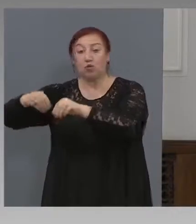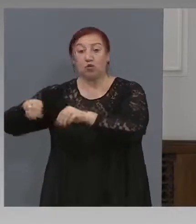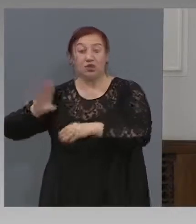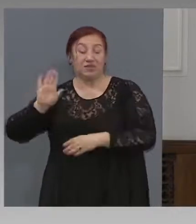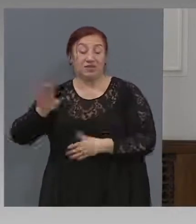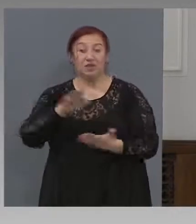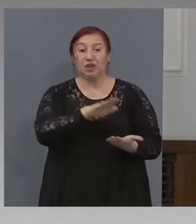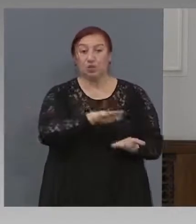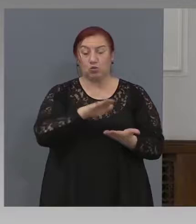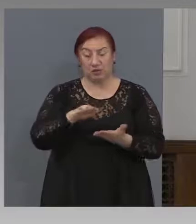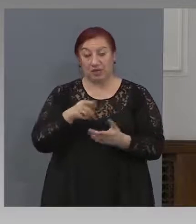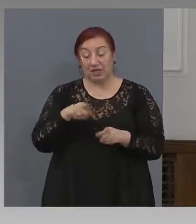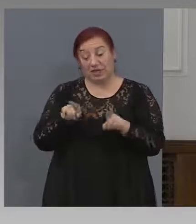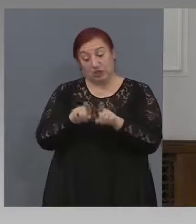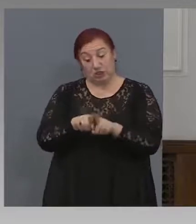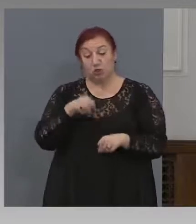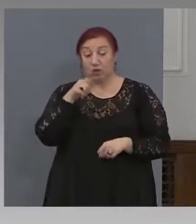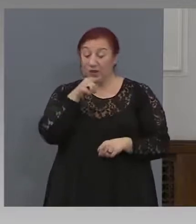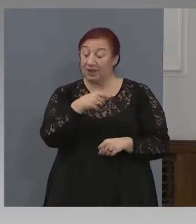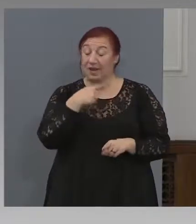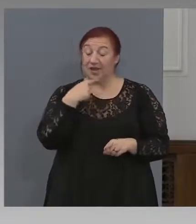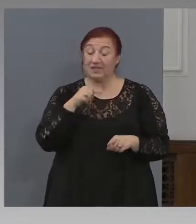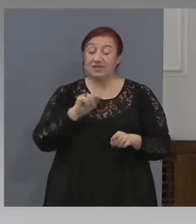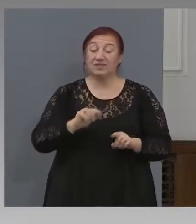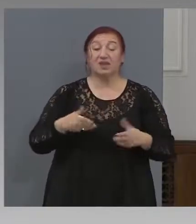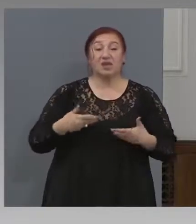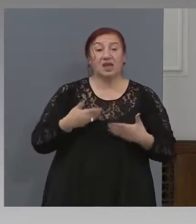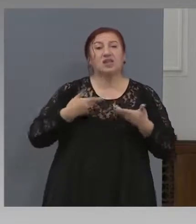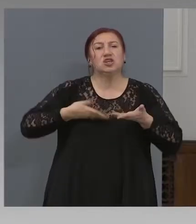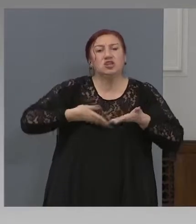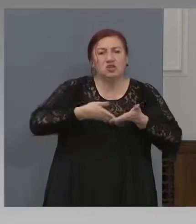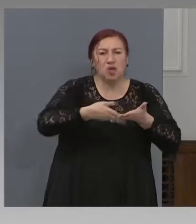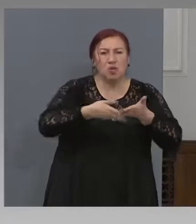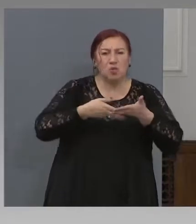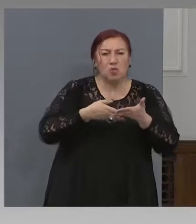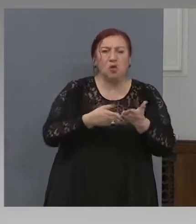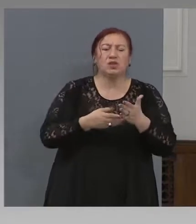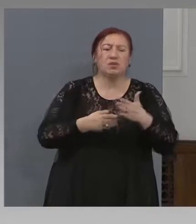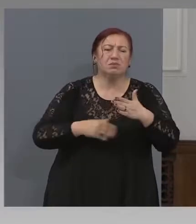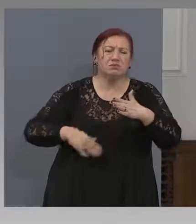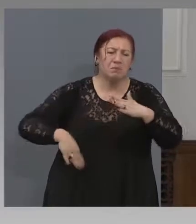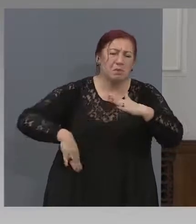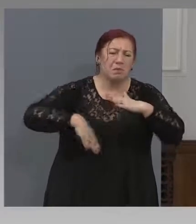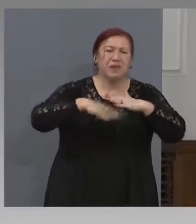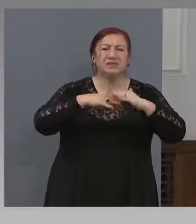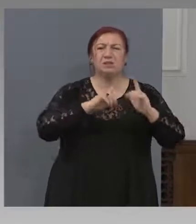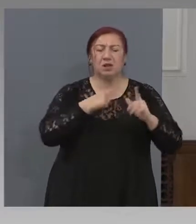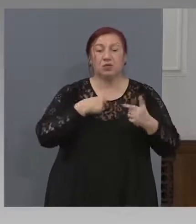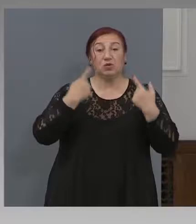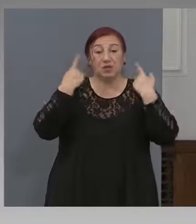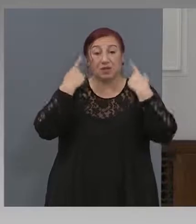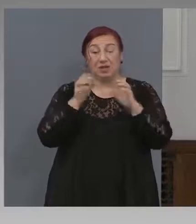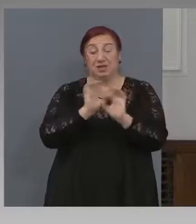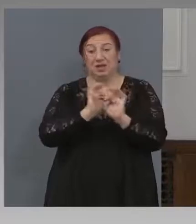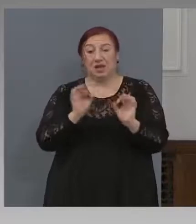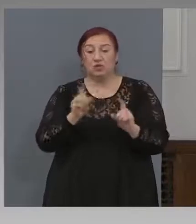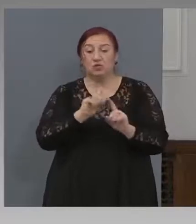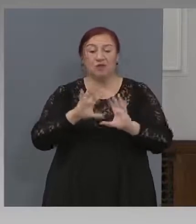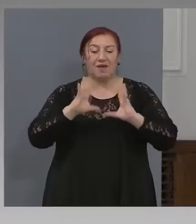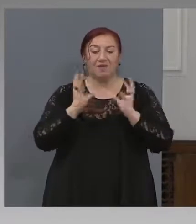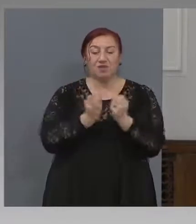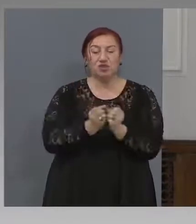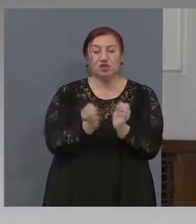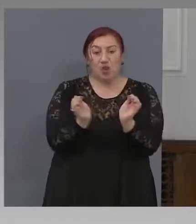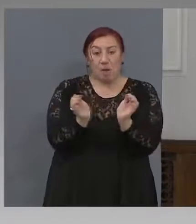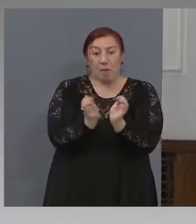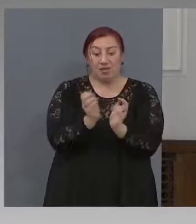им казах, че за всяка необходимост ние логистично ще съдействаме максимално, защото на нас не е ясно, че не всички малки производители